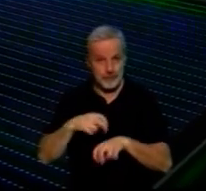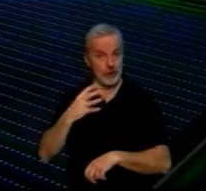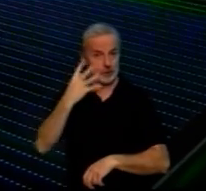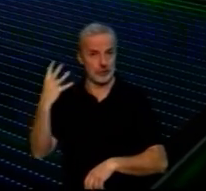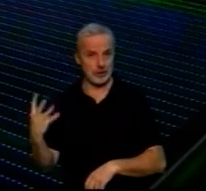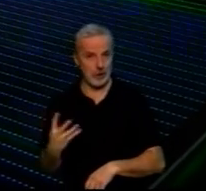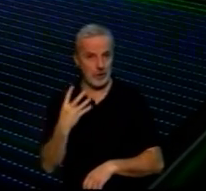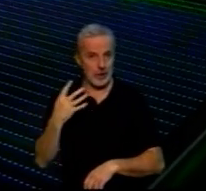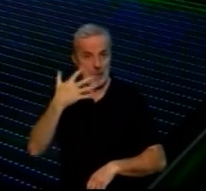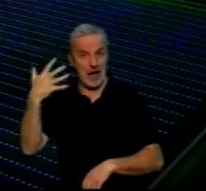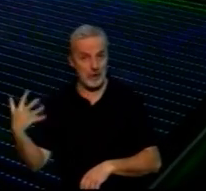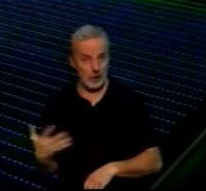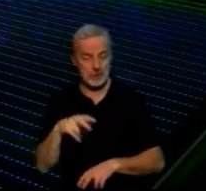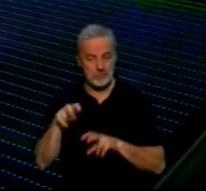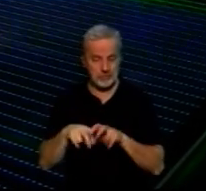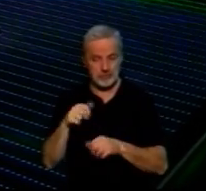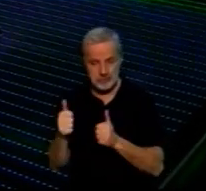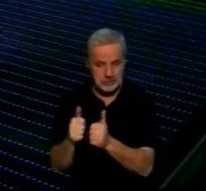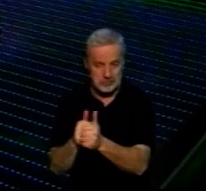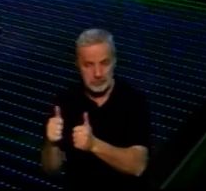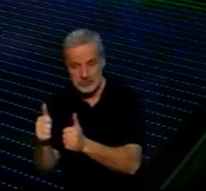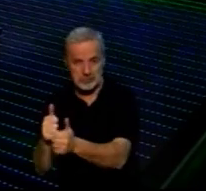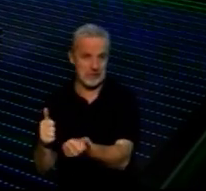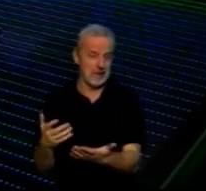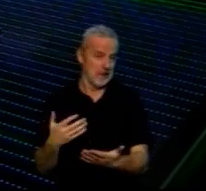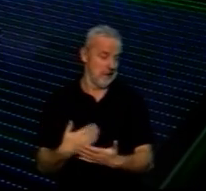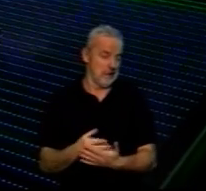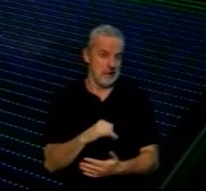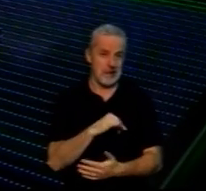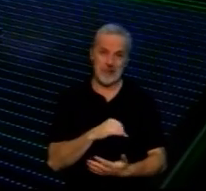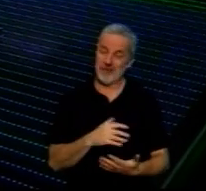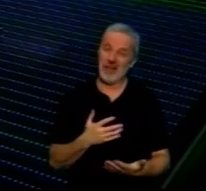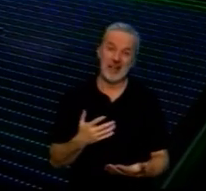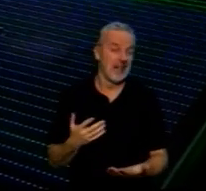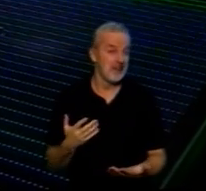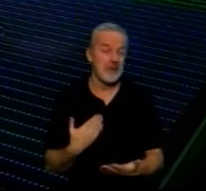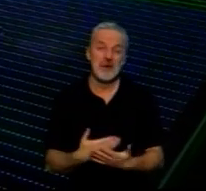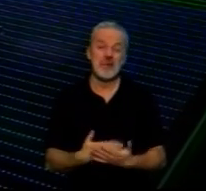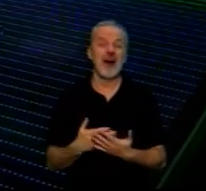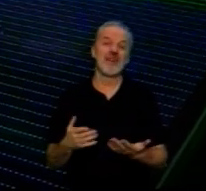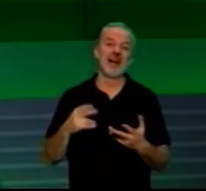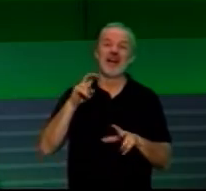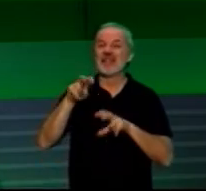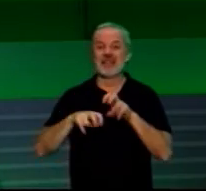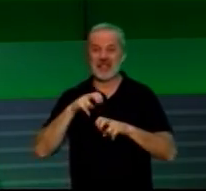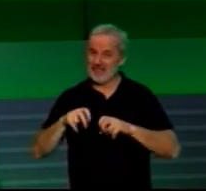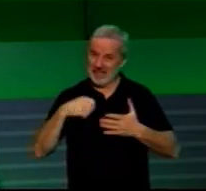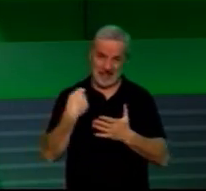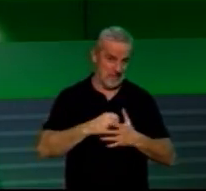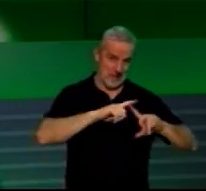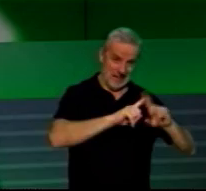je zase jiné kouzlo. Ono vůbec v tomhle je asi kouzlo celé cyklistiky, že tam si každý může najít to své, protože